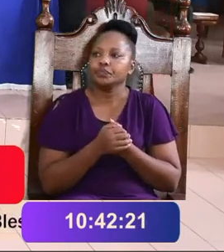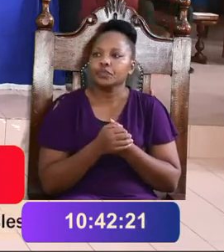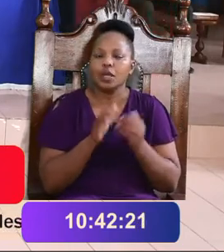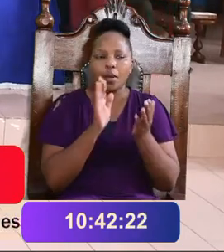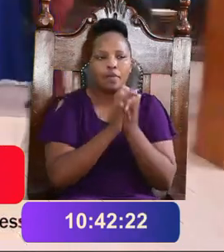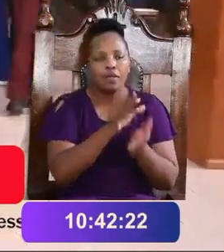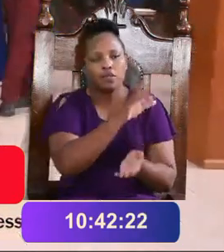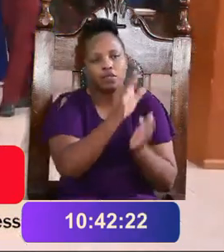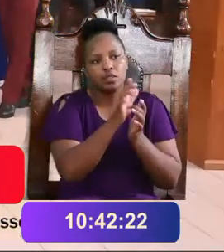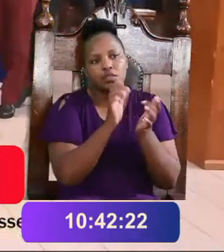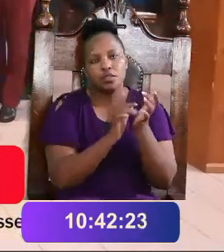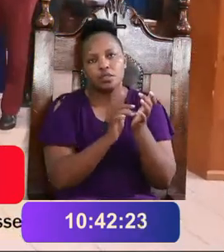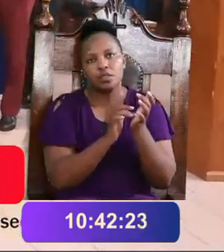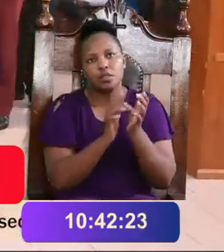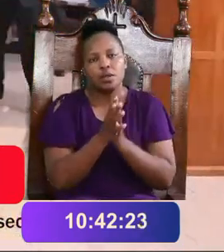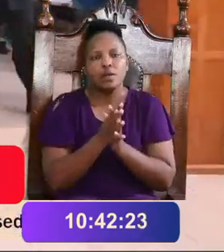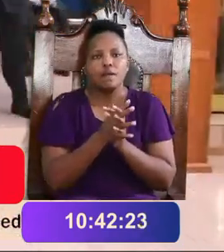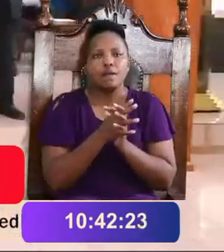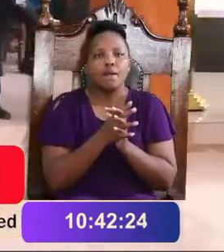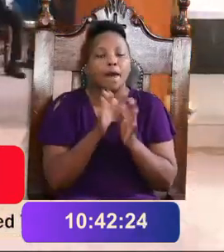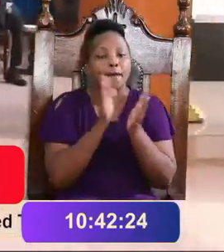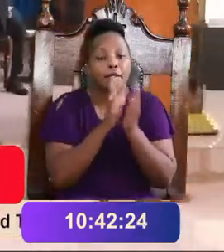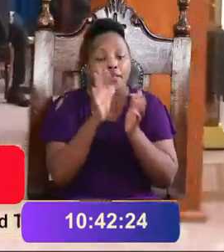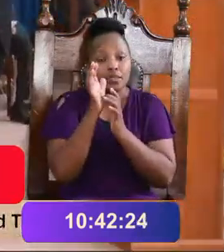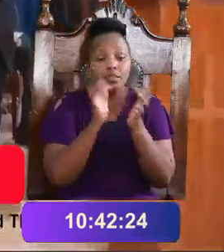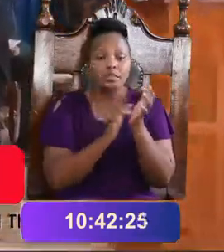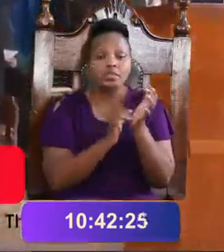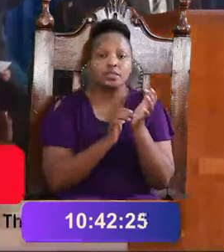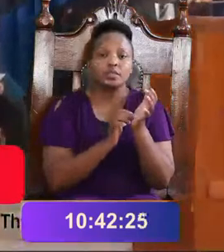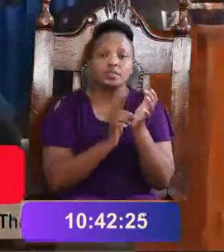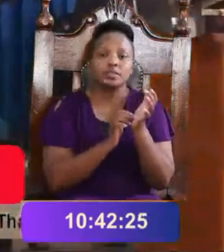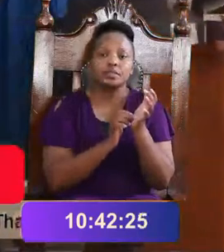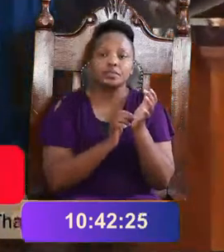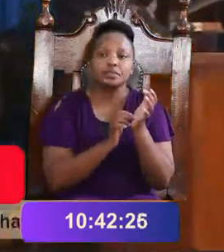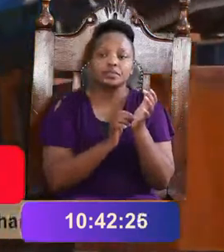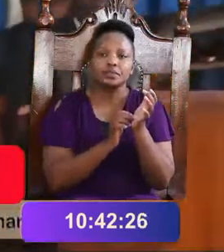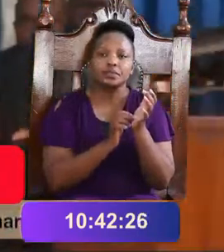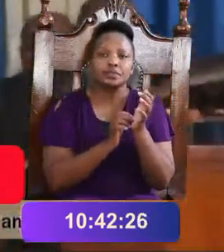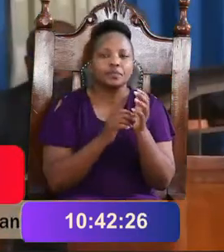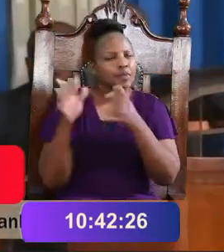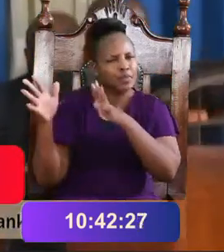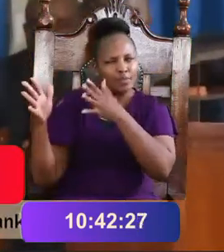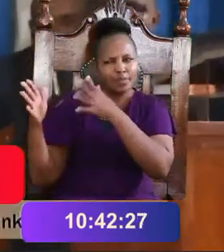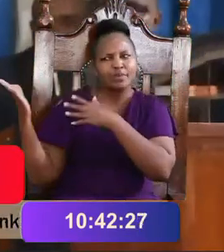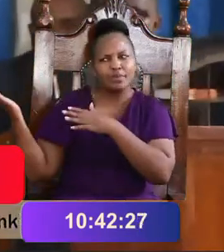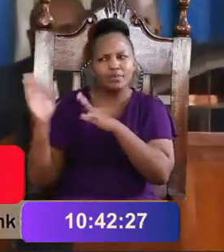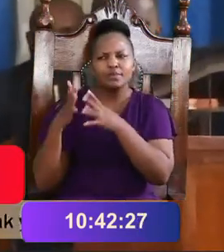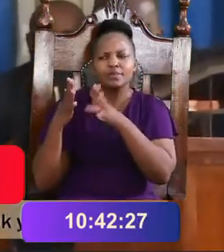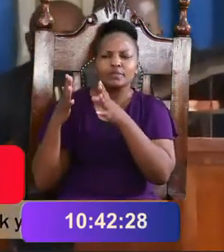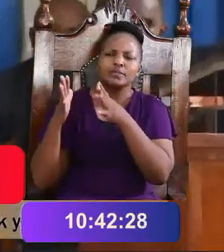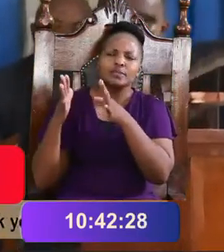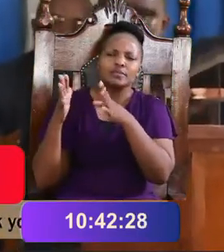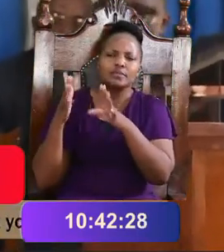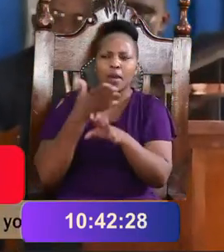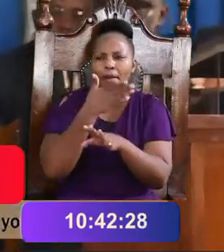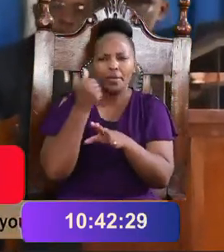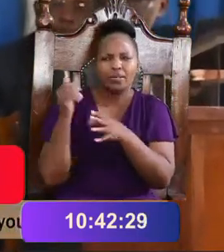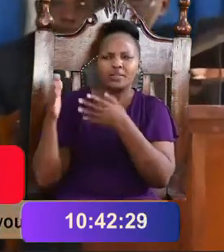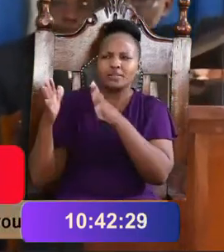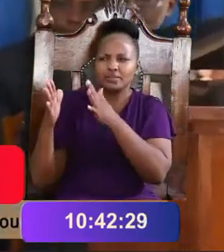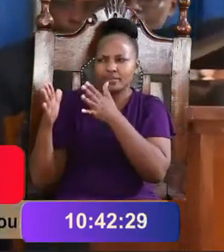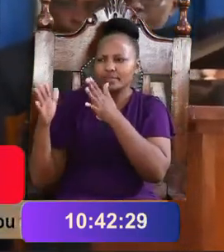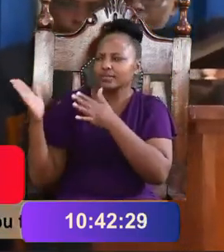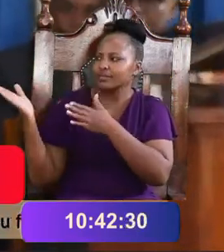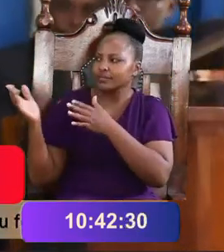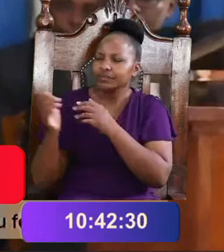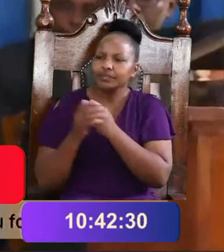Bwana Yesu asifiwe. Bwana Yesu asifiwe. Tuwapigie wanafunzi wetu makofi mazuri.